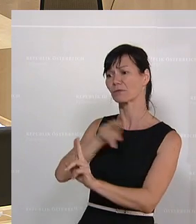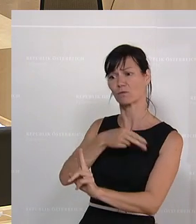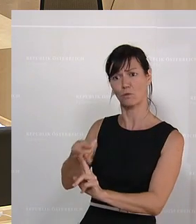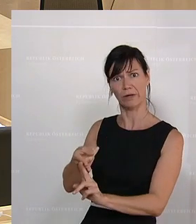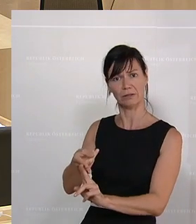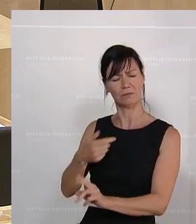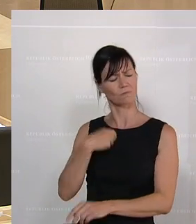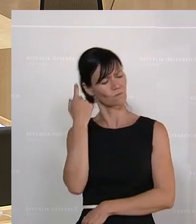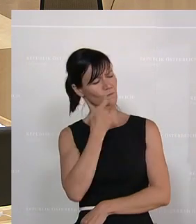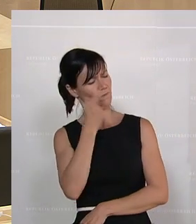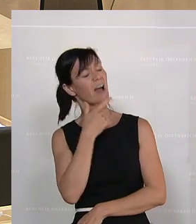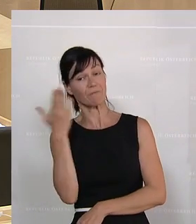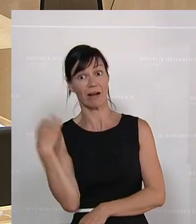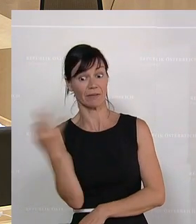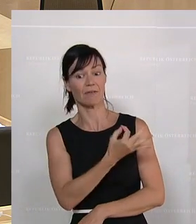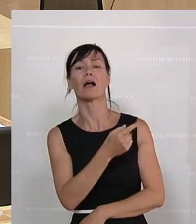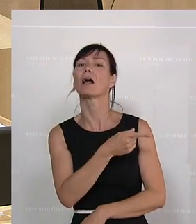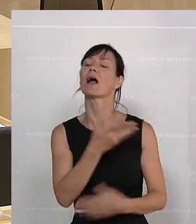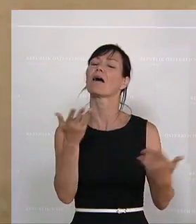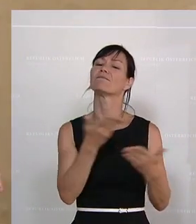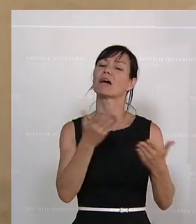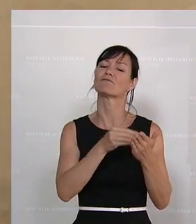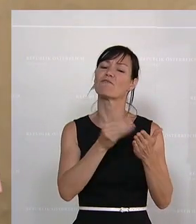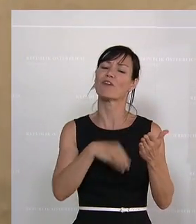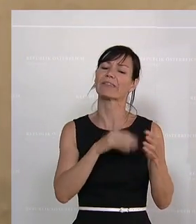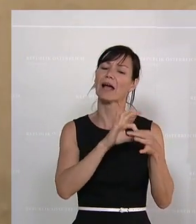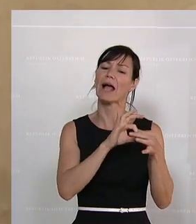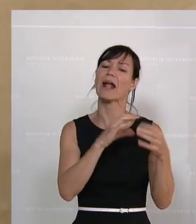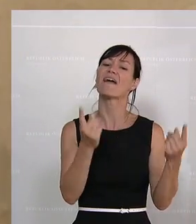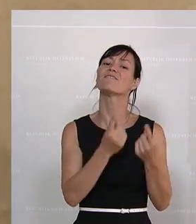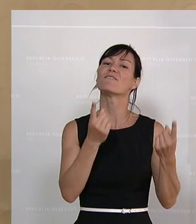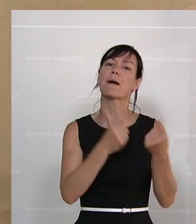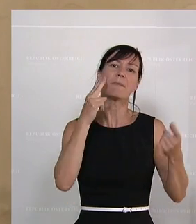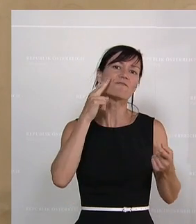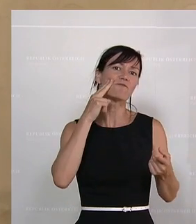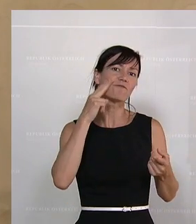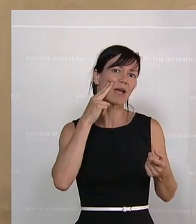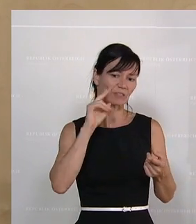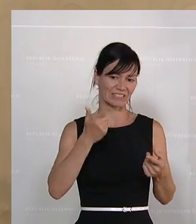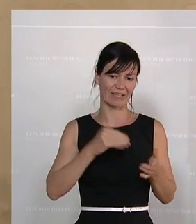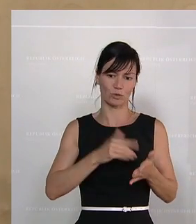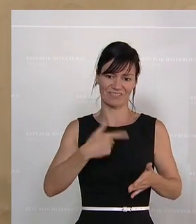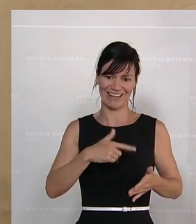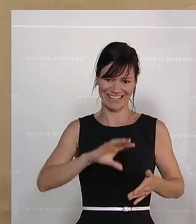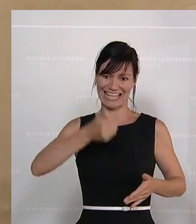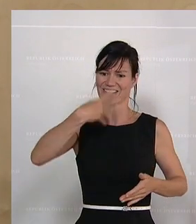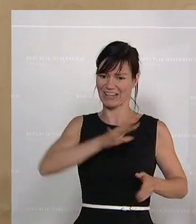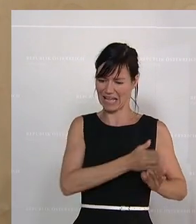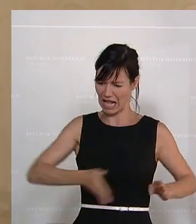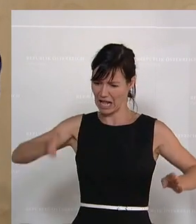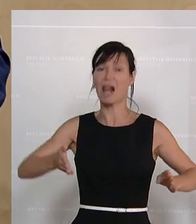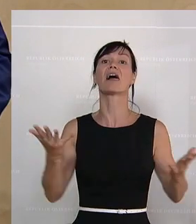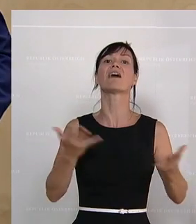freigestellt haben welche verträge mit werbefirmen im ersten quartal 2022 abgeschlossen wurden und